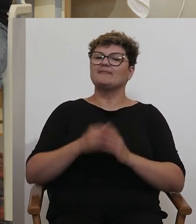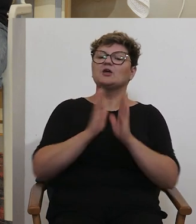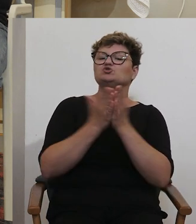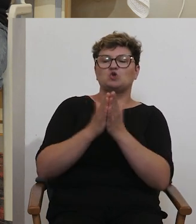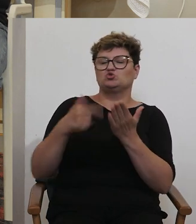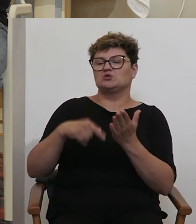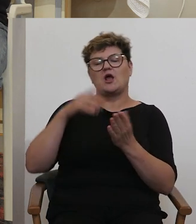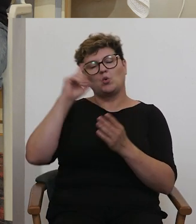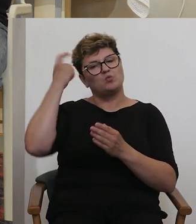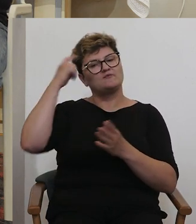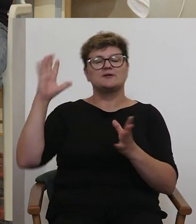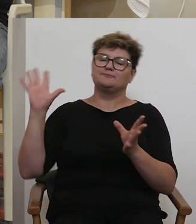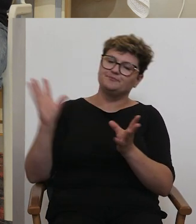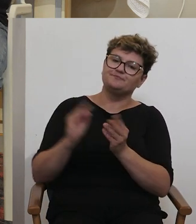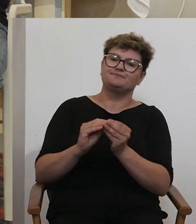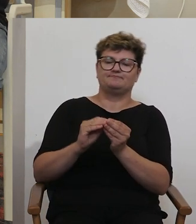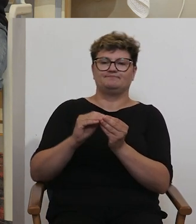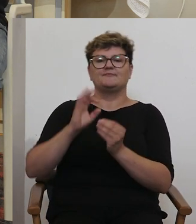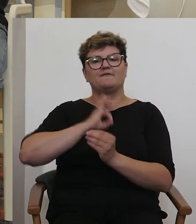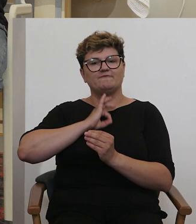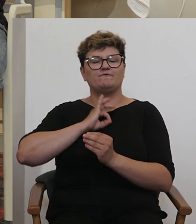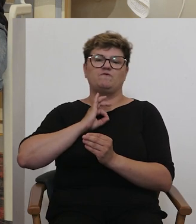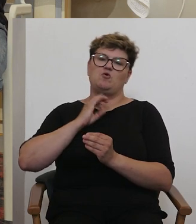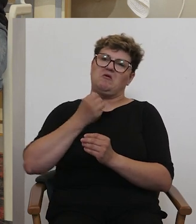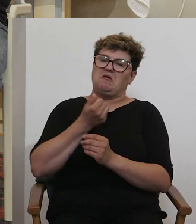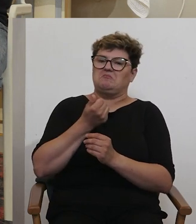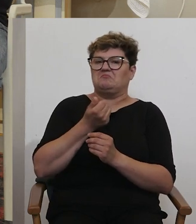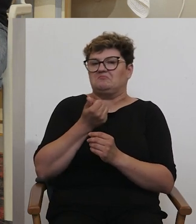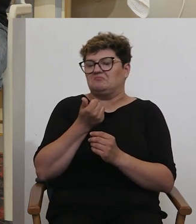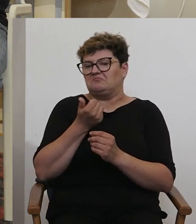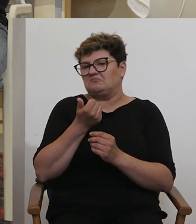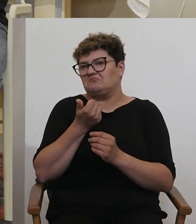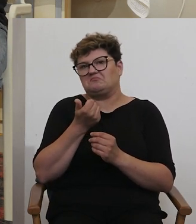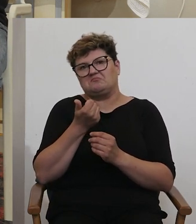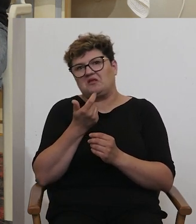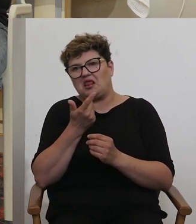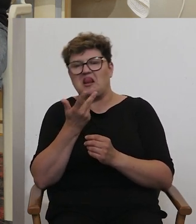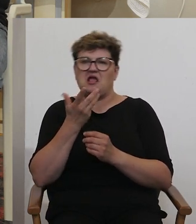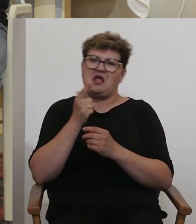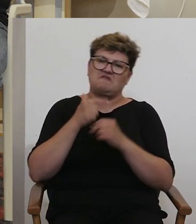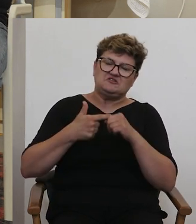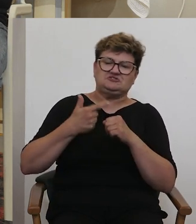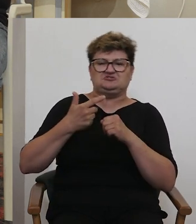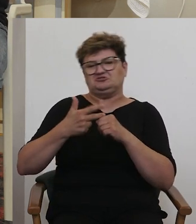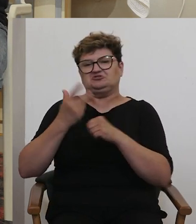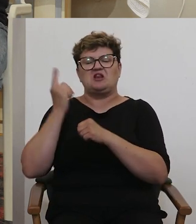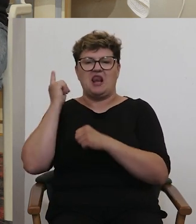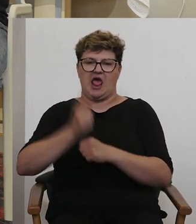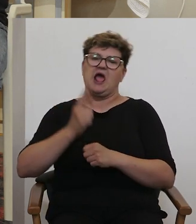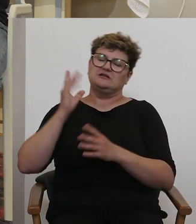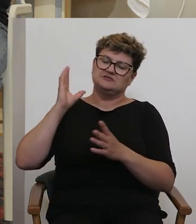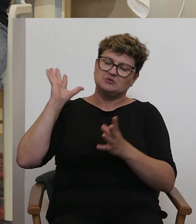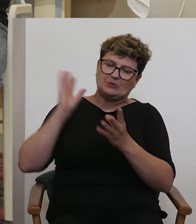wszystkim zbiorem i pokłosiem moich kilku, czy nawet nie kilkudziesięciu lat jeżdżenia